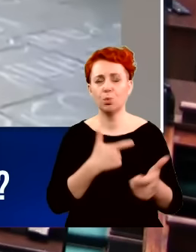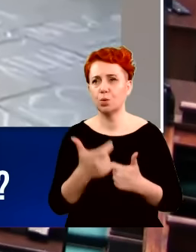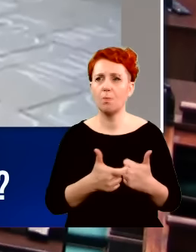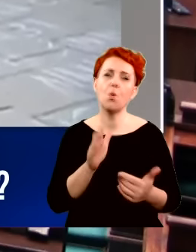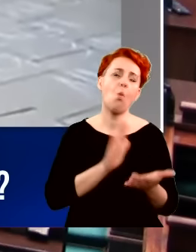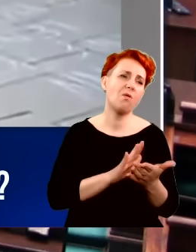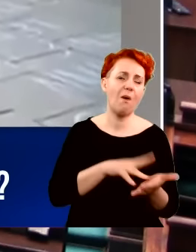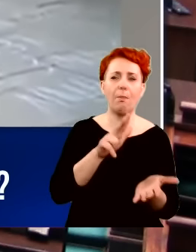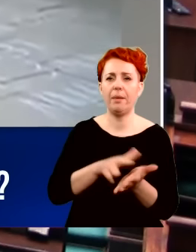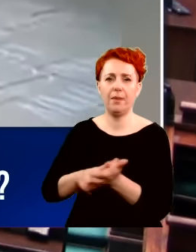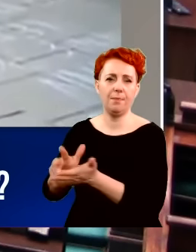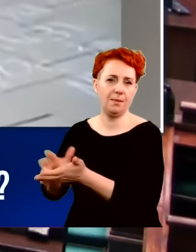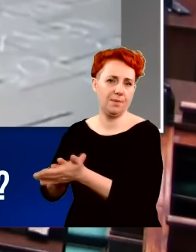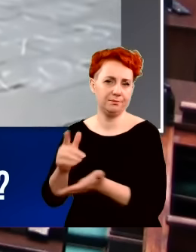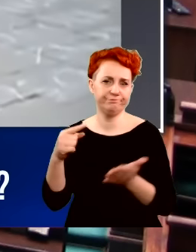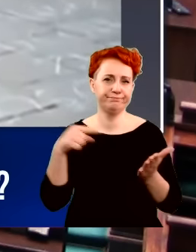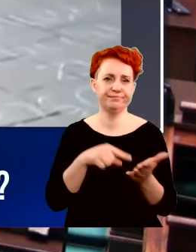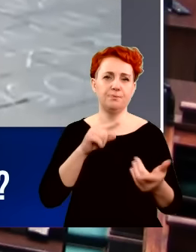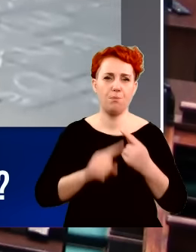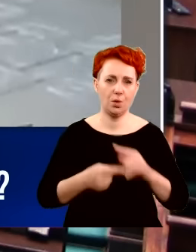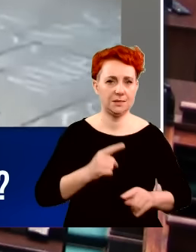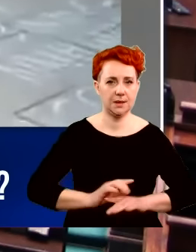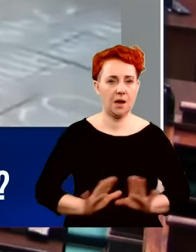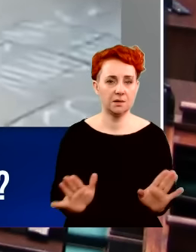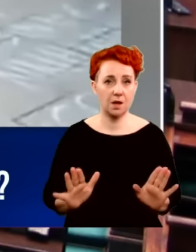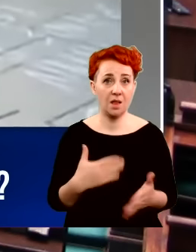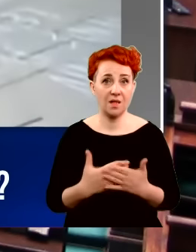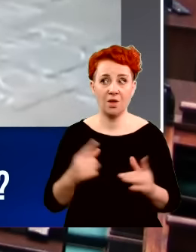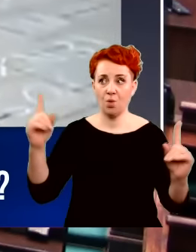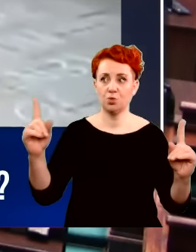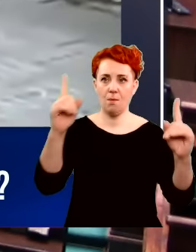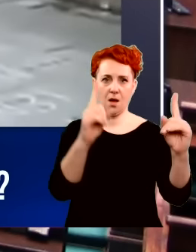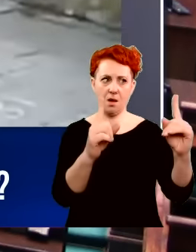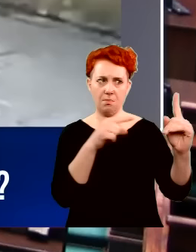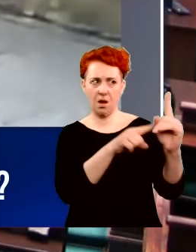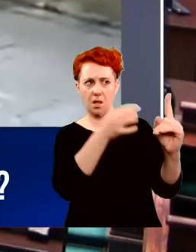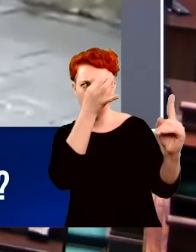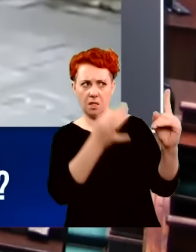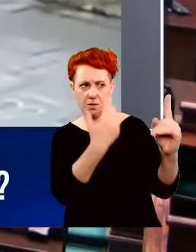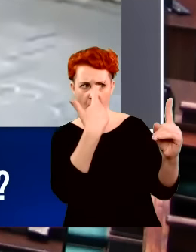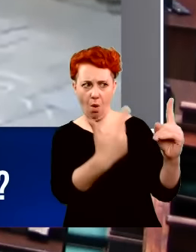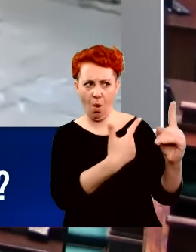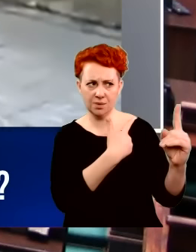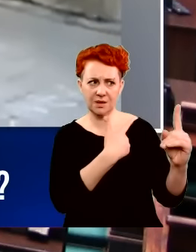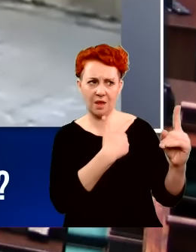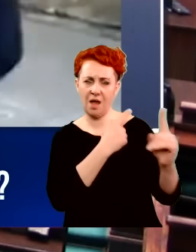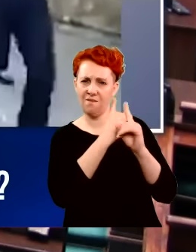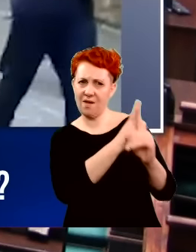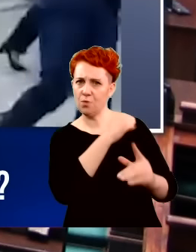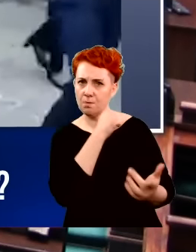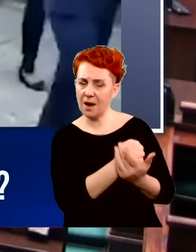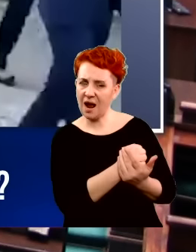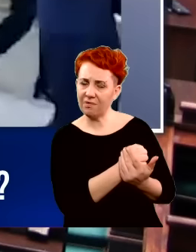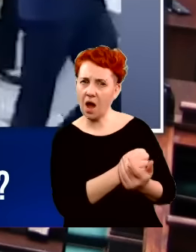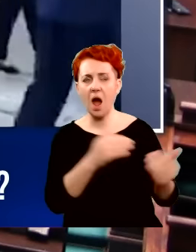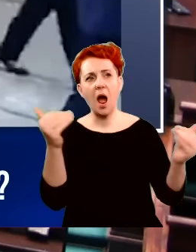polityczną może mieć wątpliwość czy ten sędzia będzie go oceniał wedle prawa czy też z